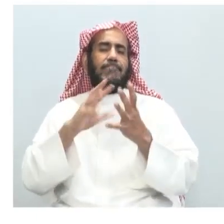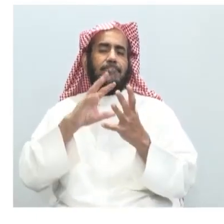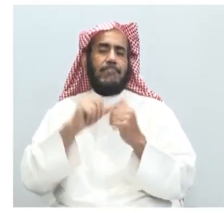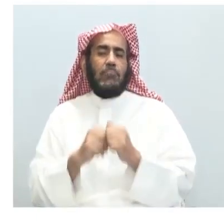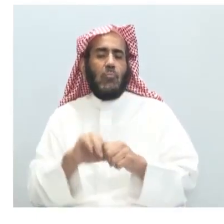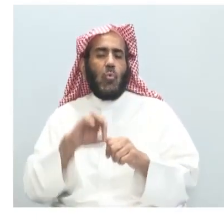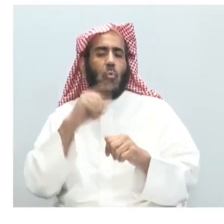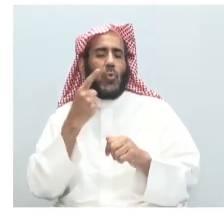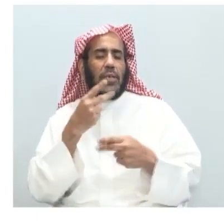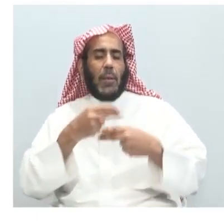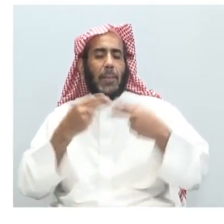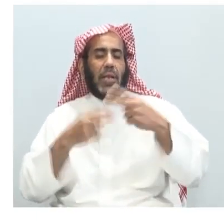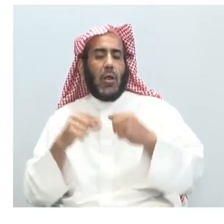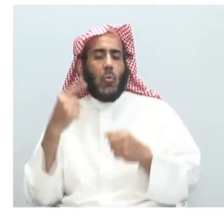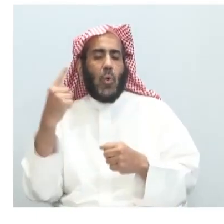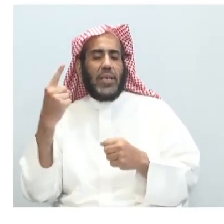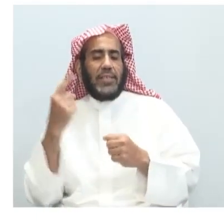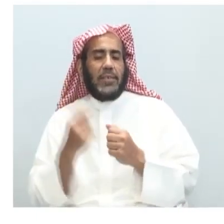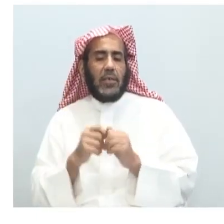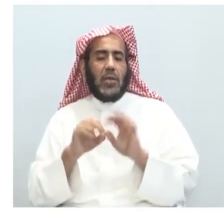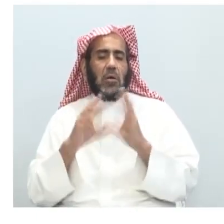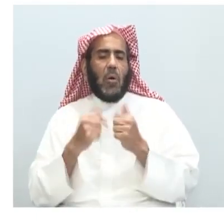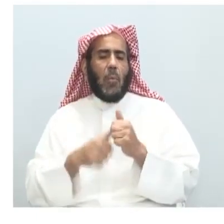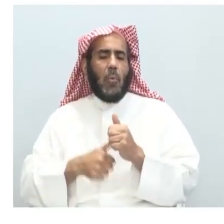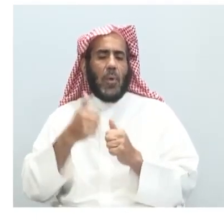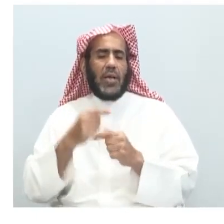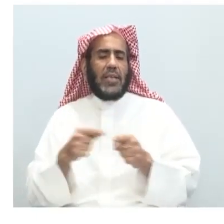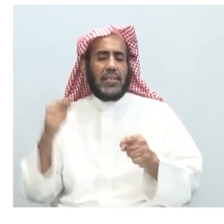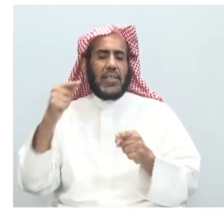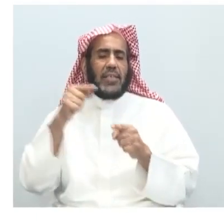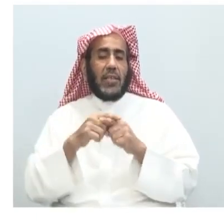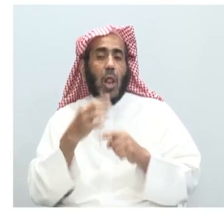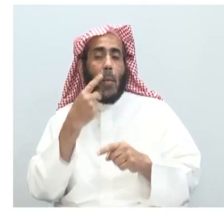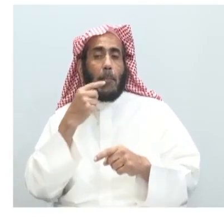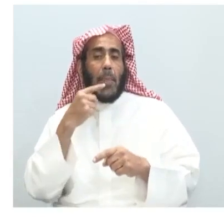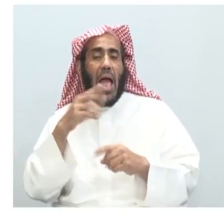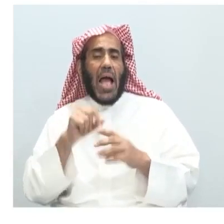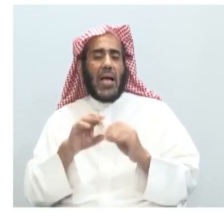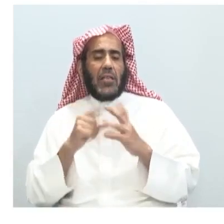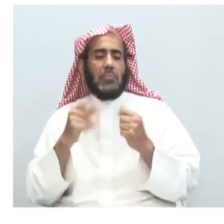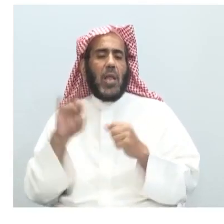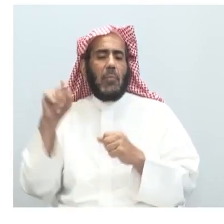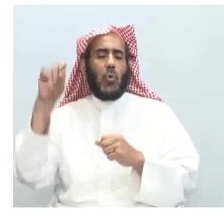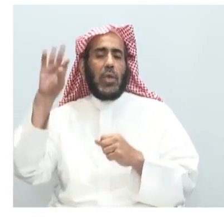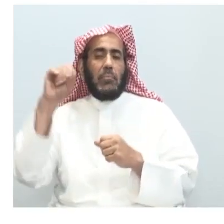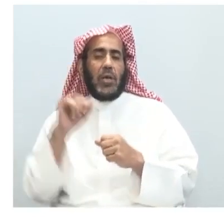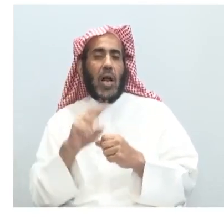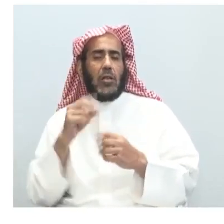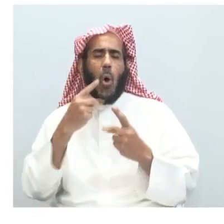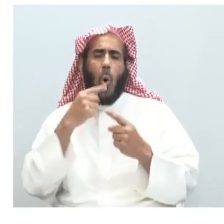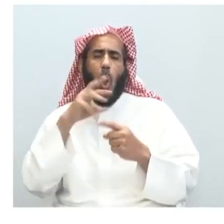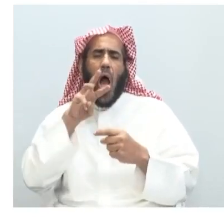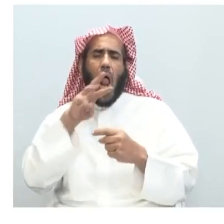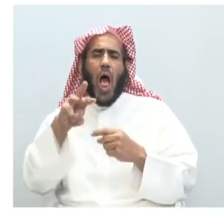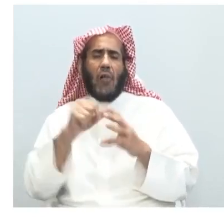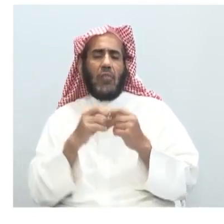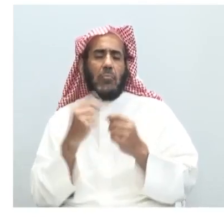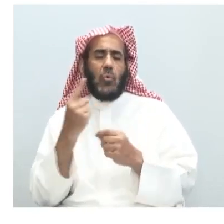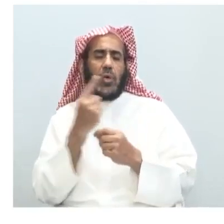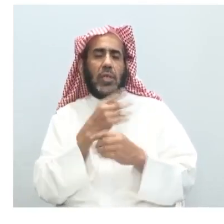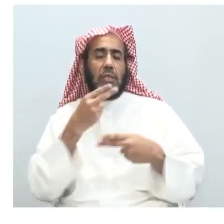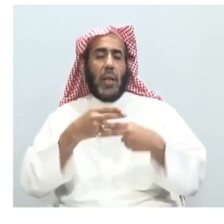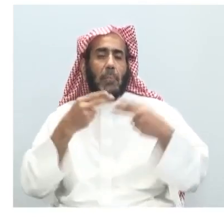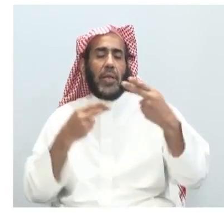وحده بنائيه واحده ممكن ان تصل الى مئات من البوليمرات او الاف من وحدات